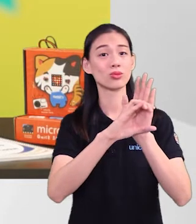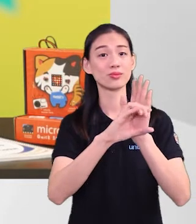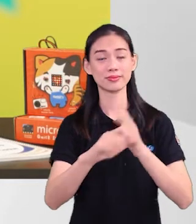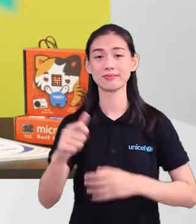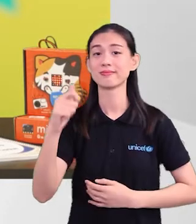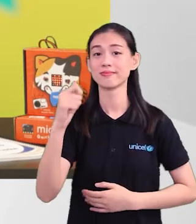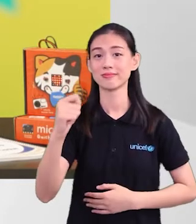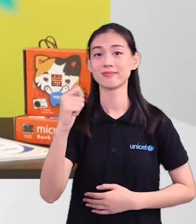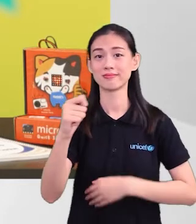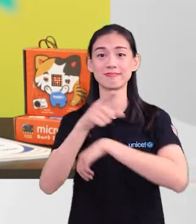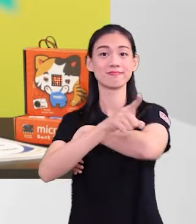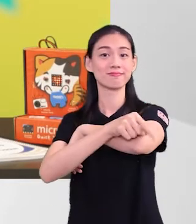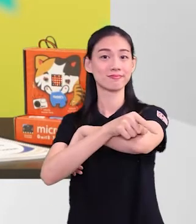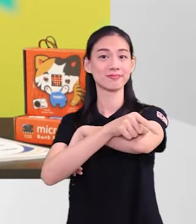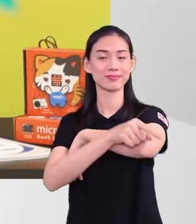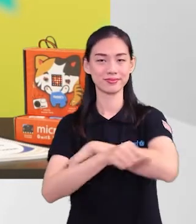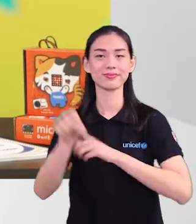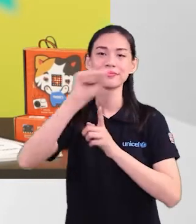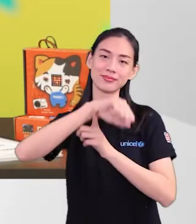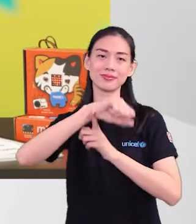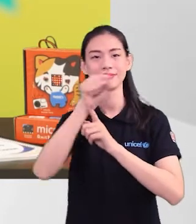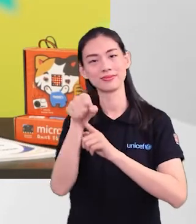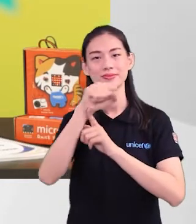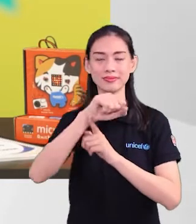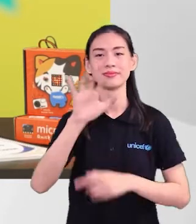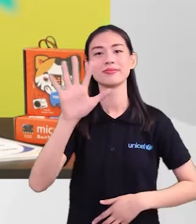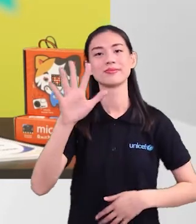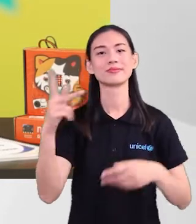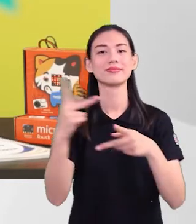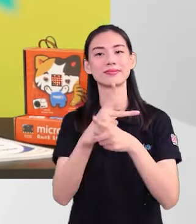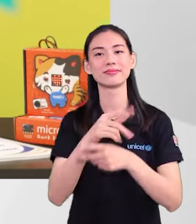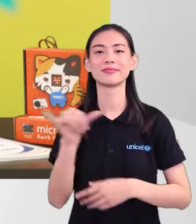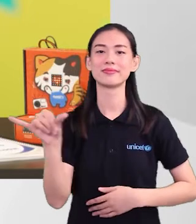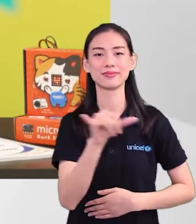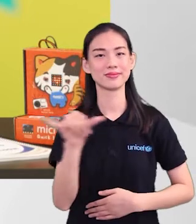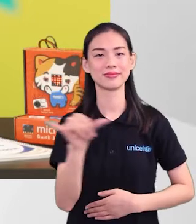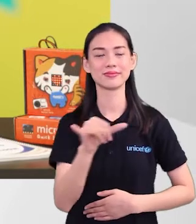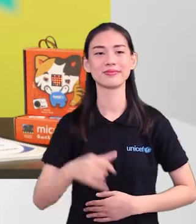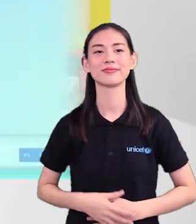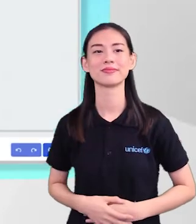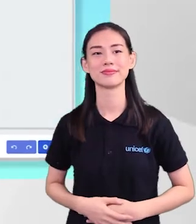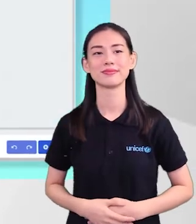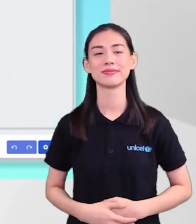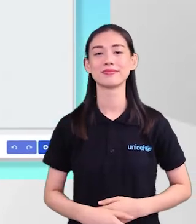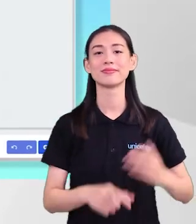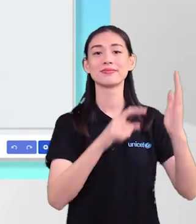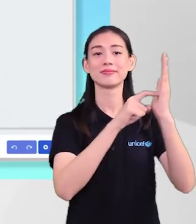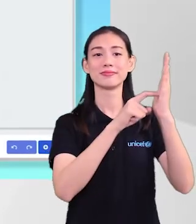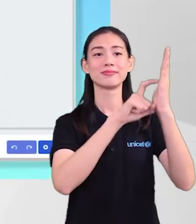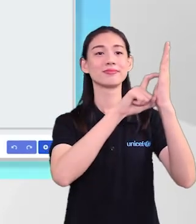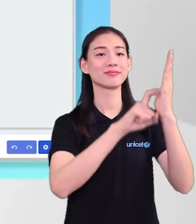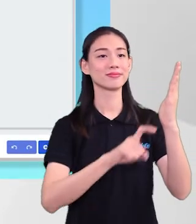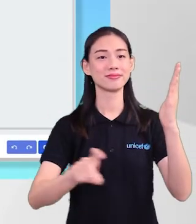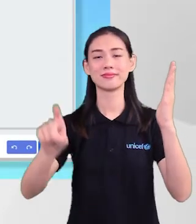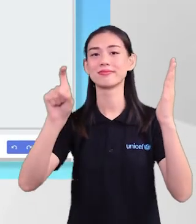ekor singa sebanyak 5 kali, kita nak gerakkan kepala singa sebanyak 5 kali apabila butang A ditekan. Kita mulakan dengan